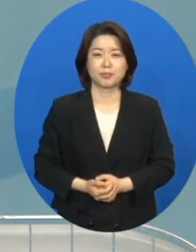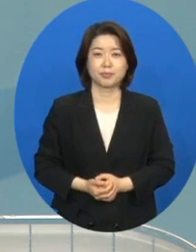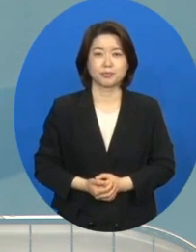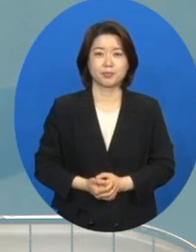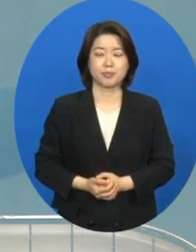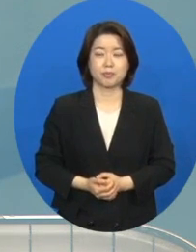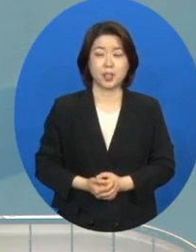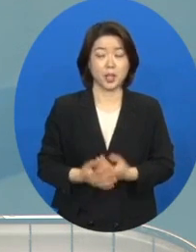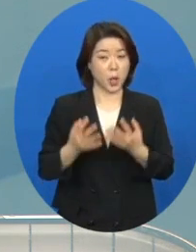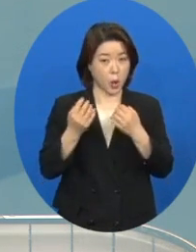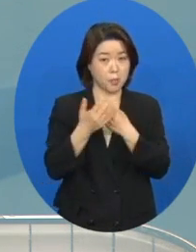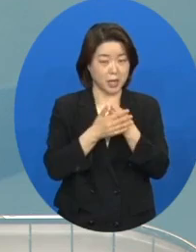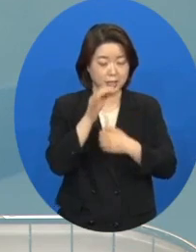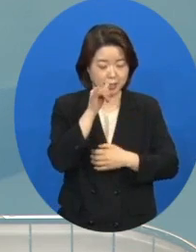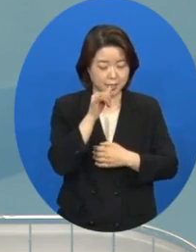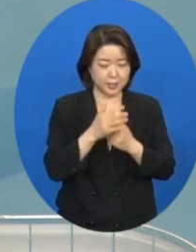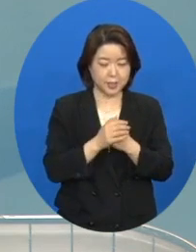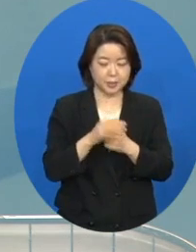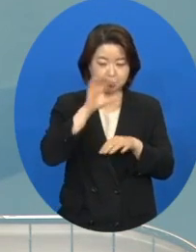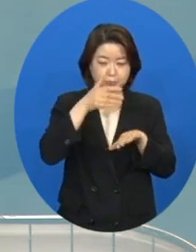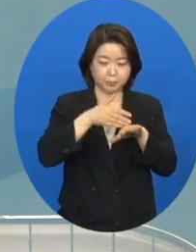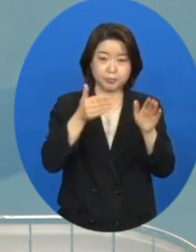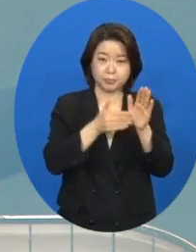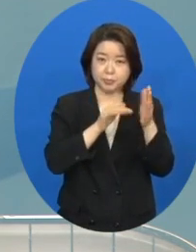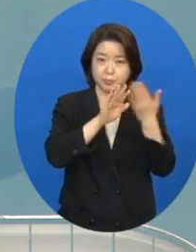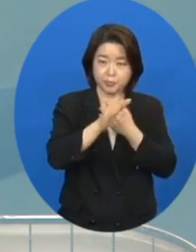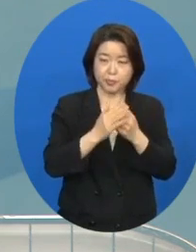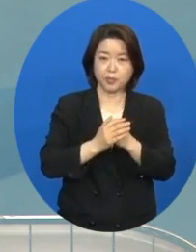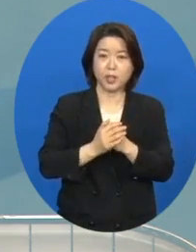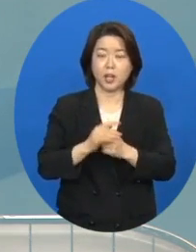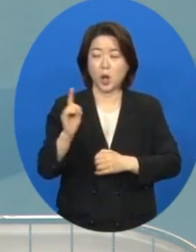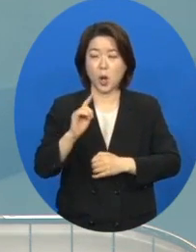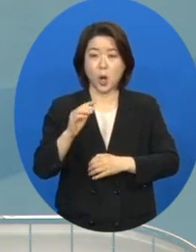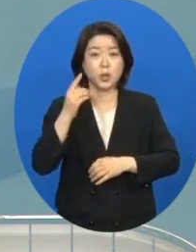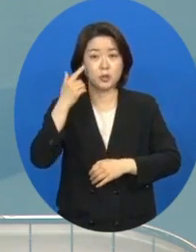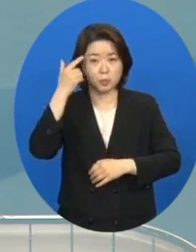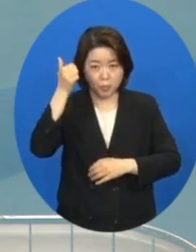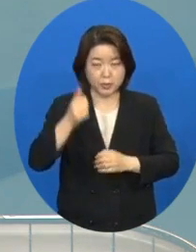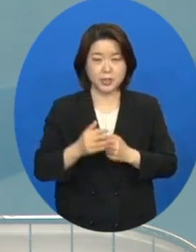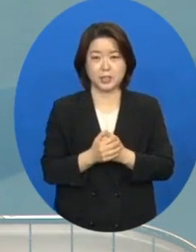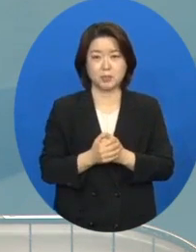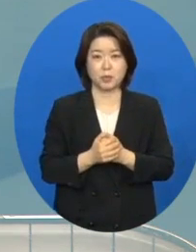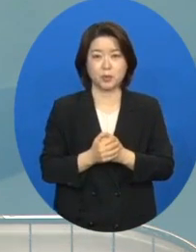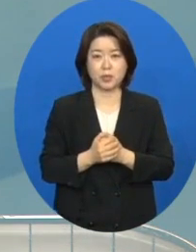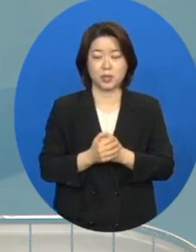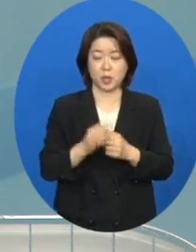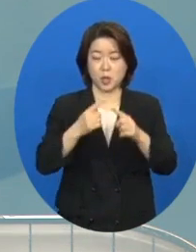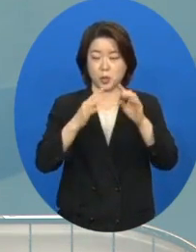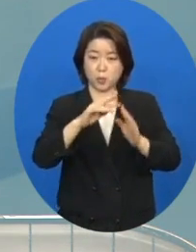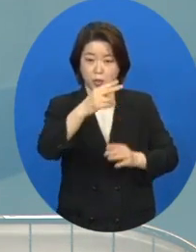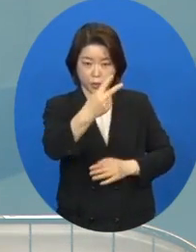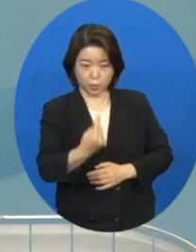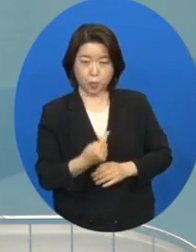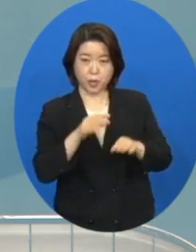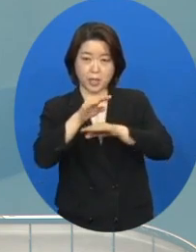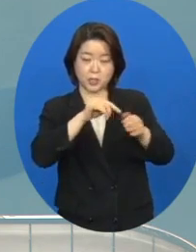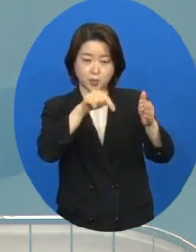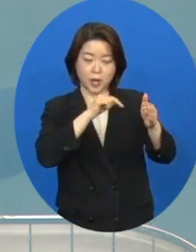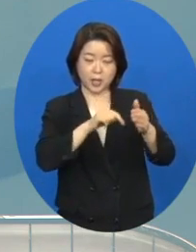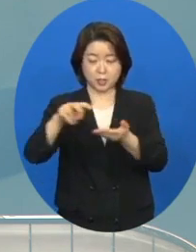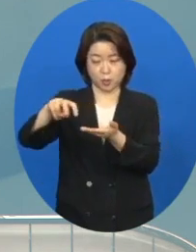얼마나 은혜가 있었는지 수련회 끝나고 난 다음에 어느 목사님이 이렇게 교회로 돌아오는 차 중에서